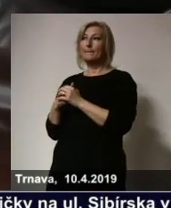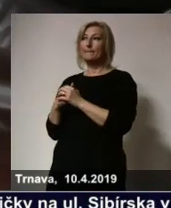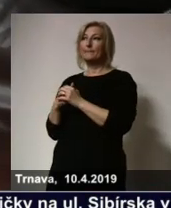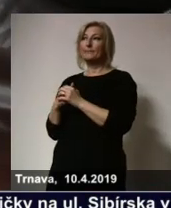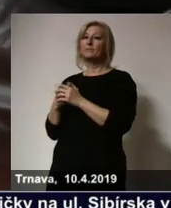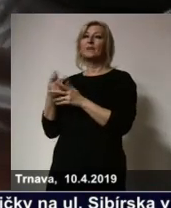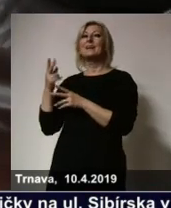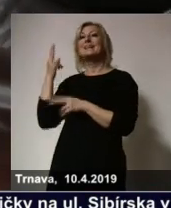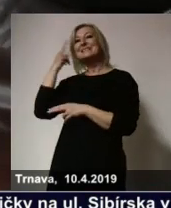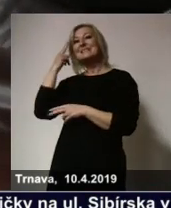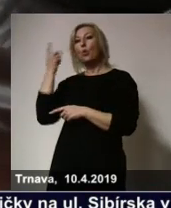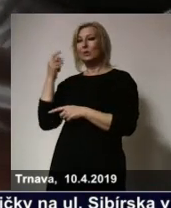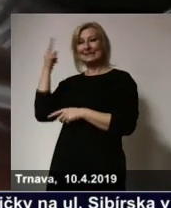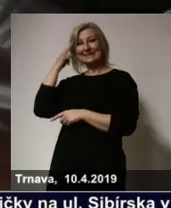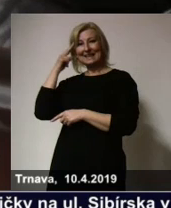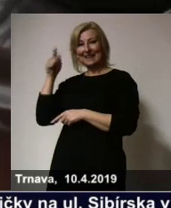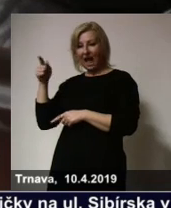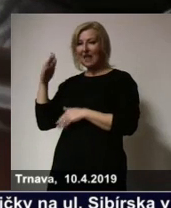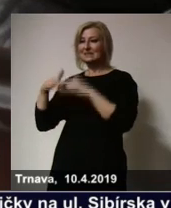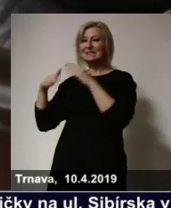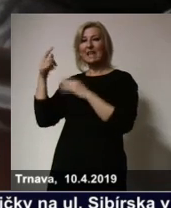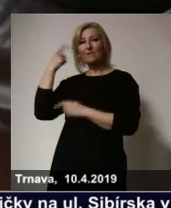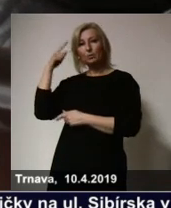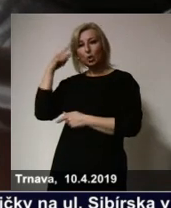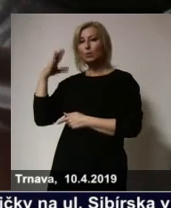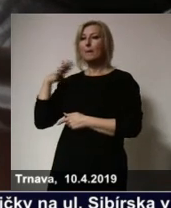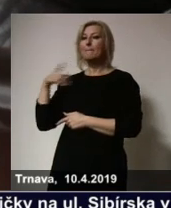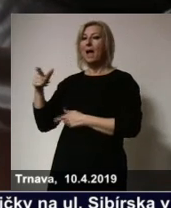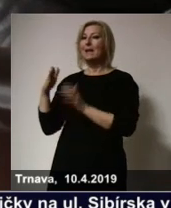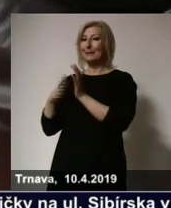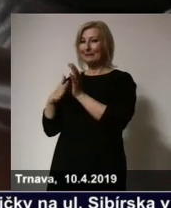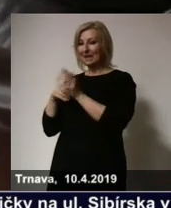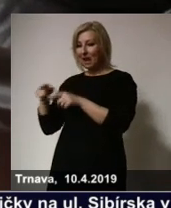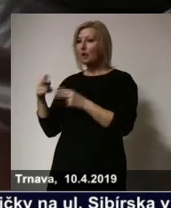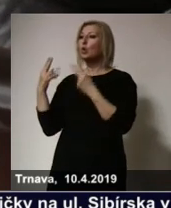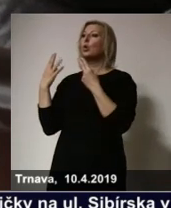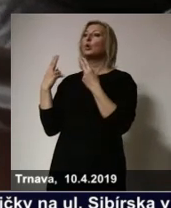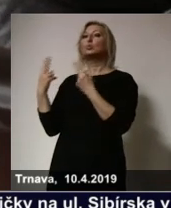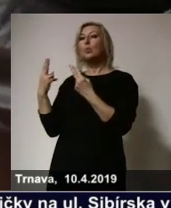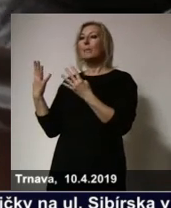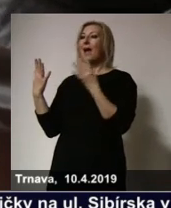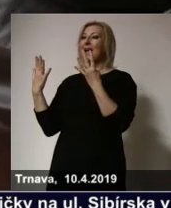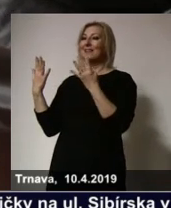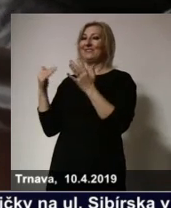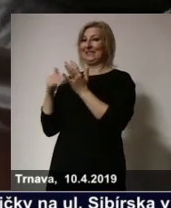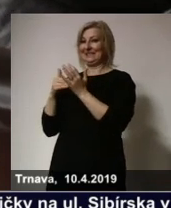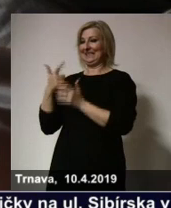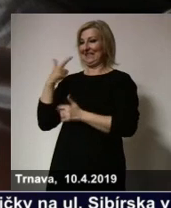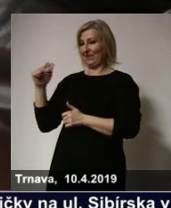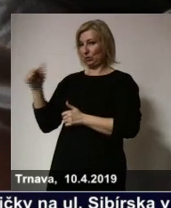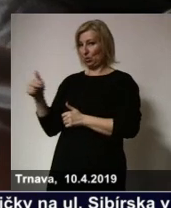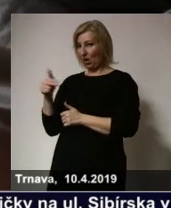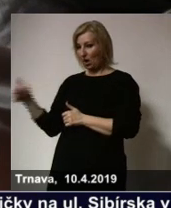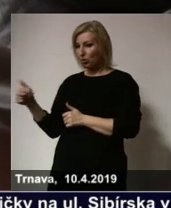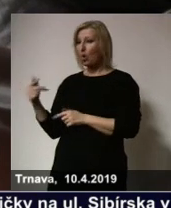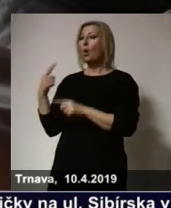odhadu znalcom z odboru stavebníctvo inžinierom Jánom Miklánkom za sumu 9200 eur, pričom